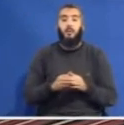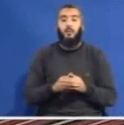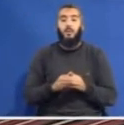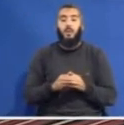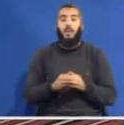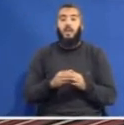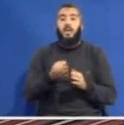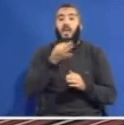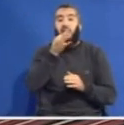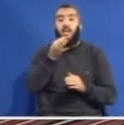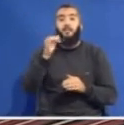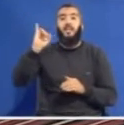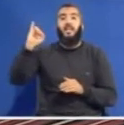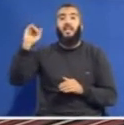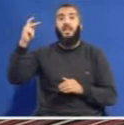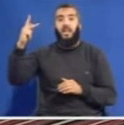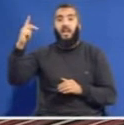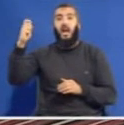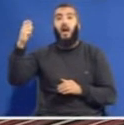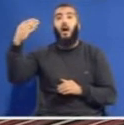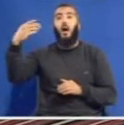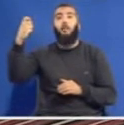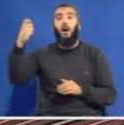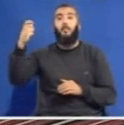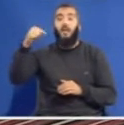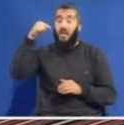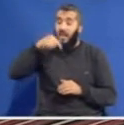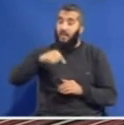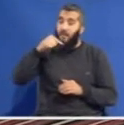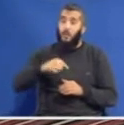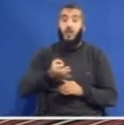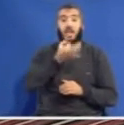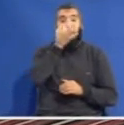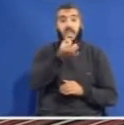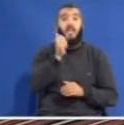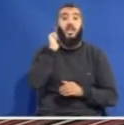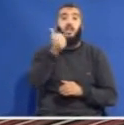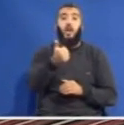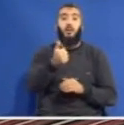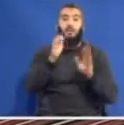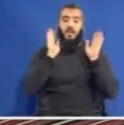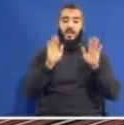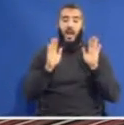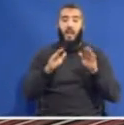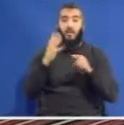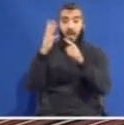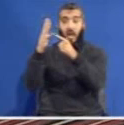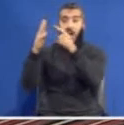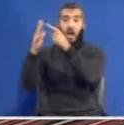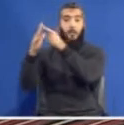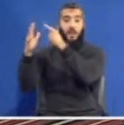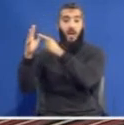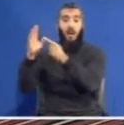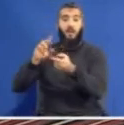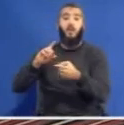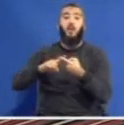الإقامة. الإقامة عند صلاة كل فرض حاضرة أو فائتة.